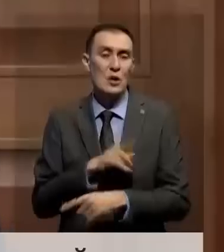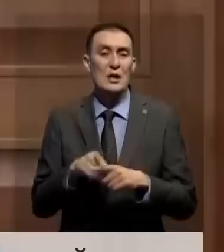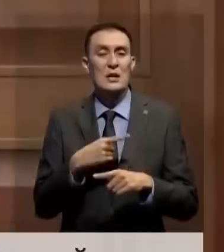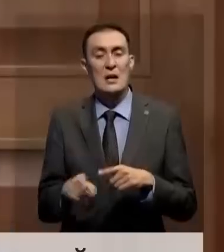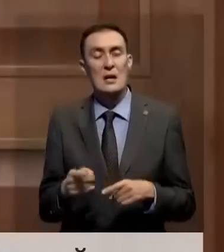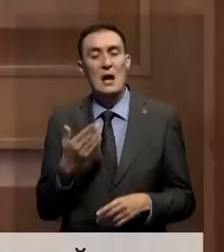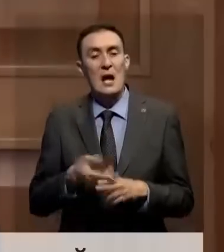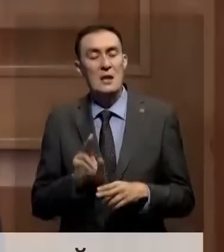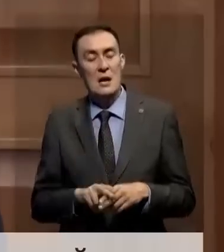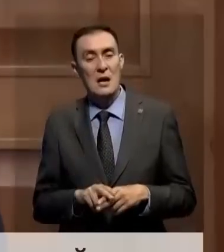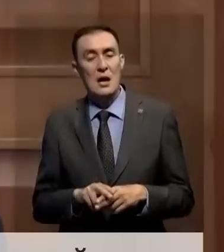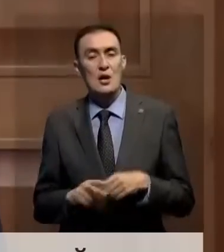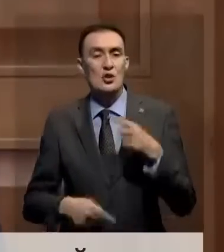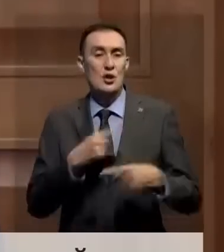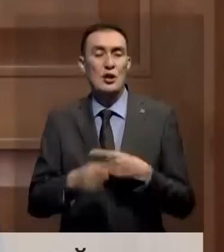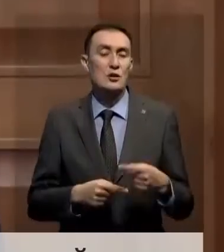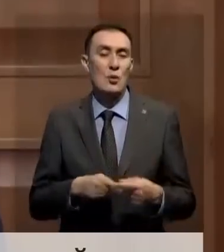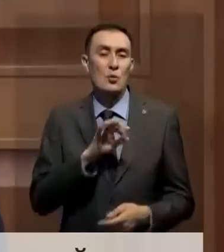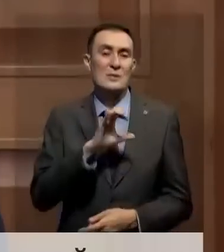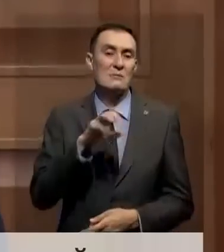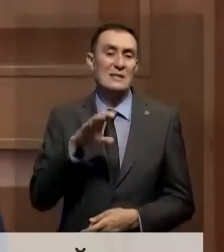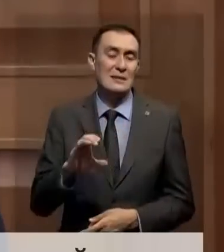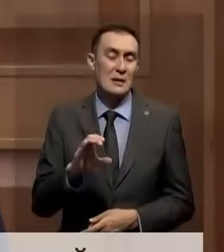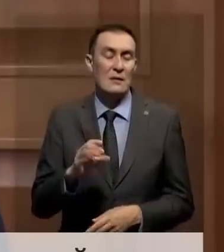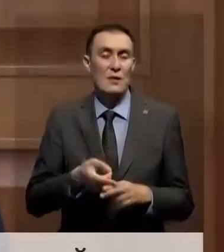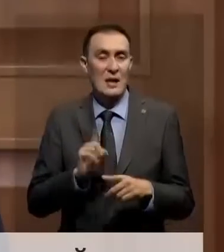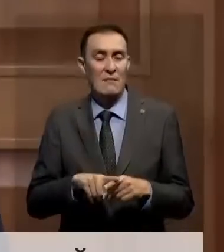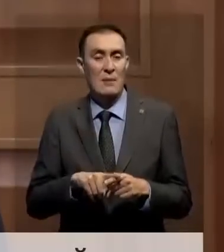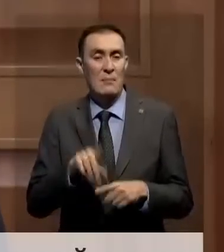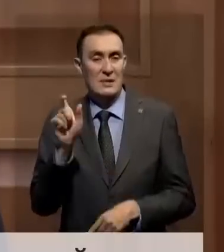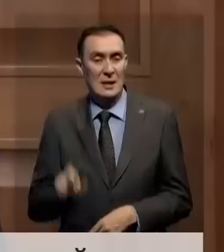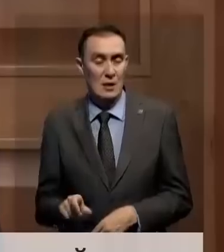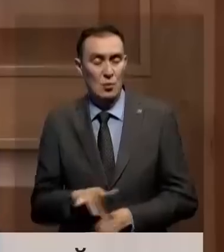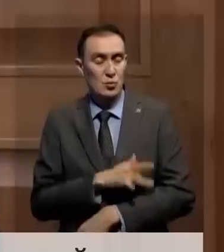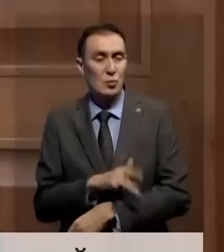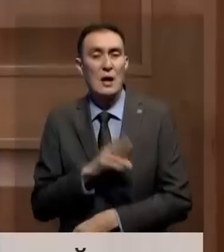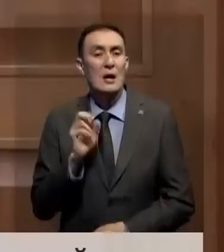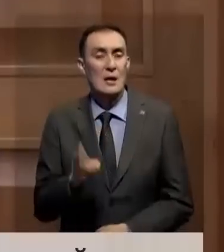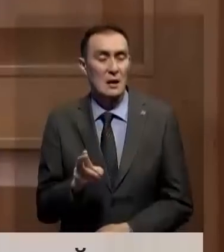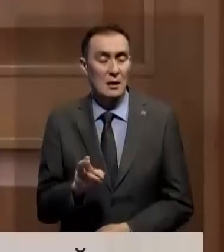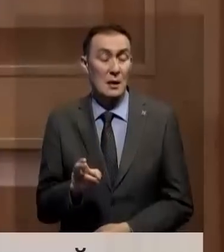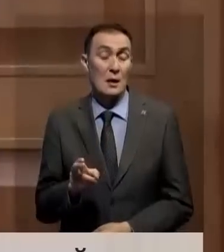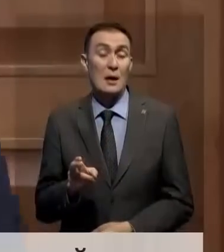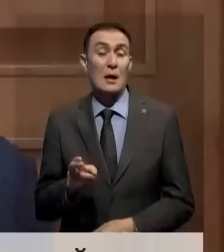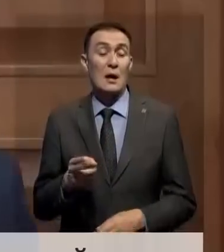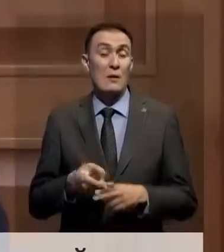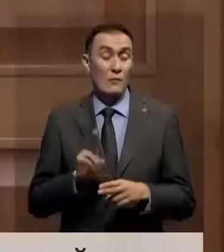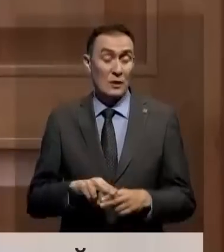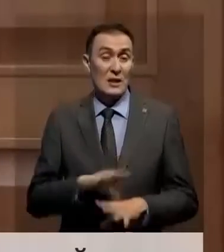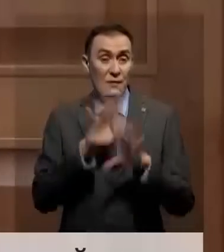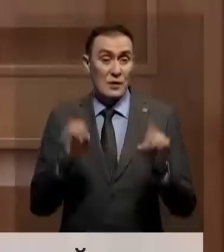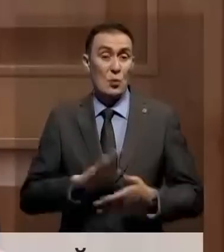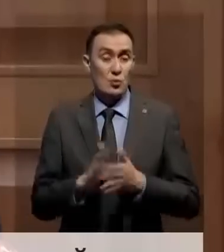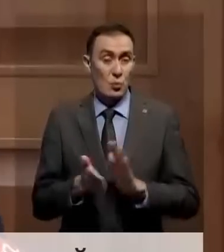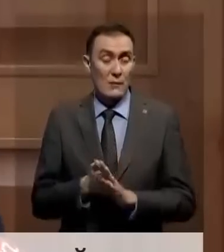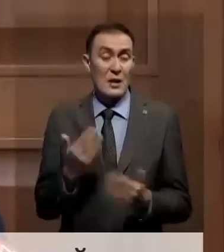же через СМС данного пациента услуга классифицируется. Поэтому вот эти все условия,